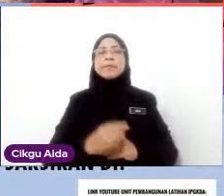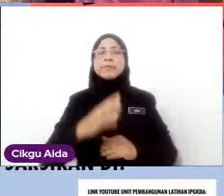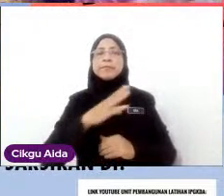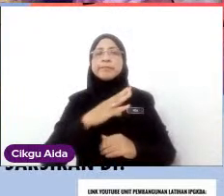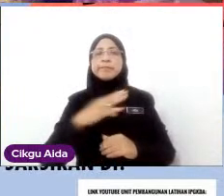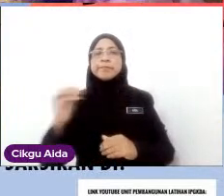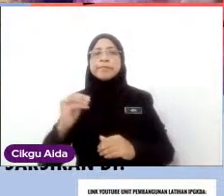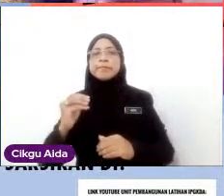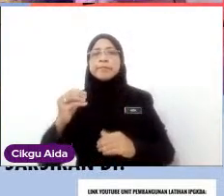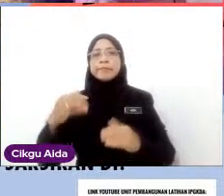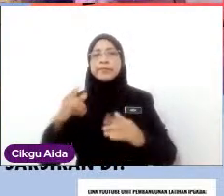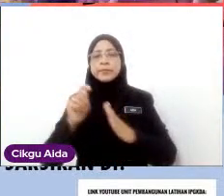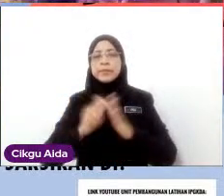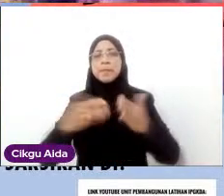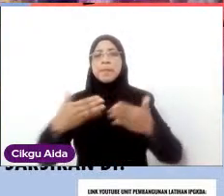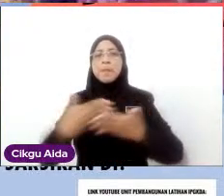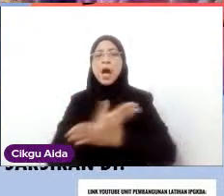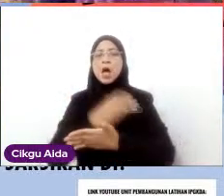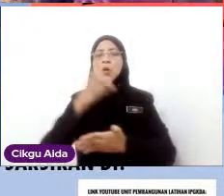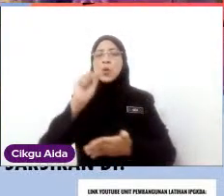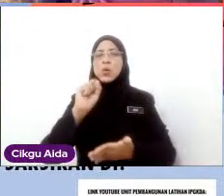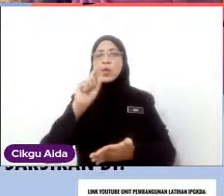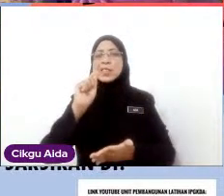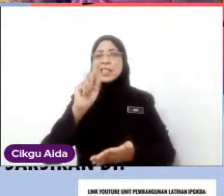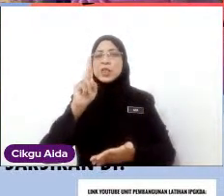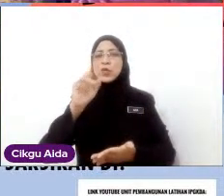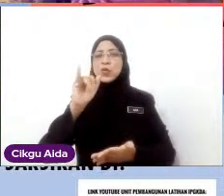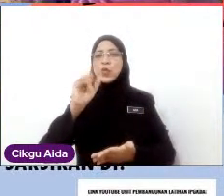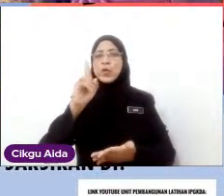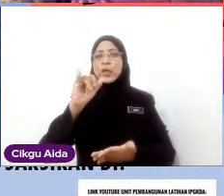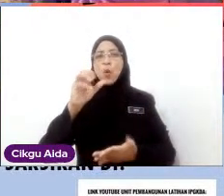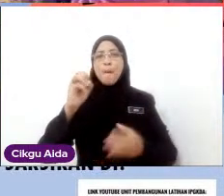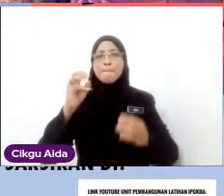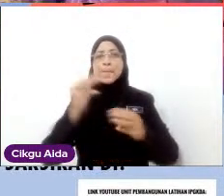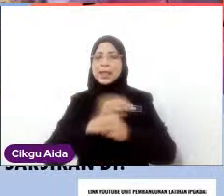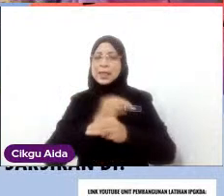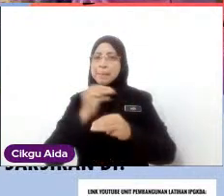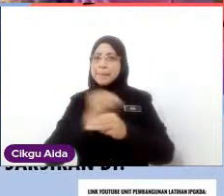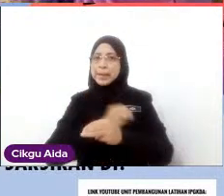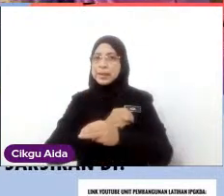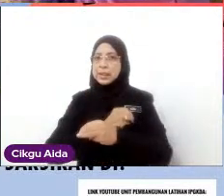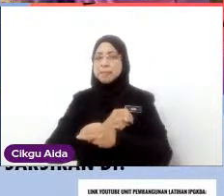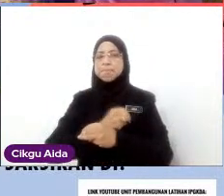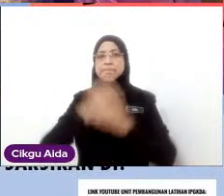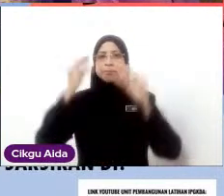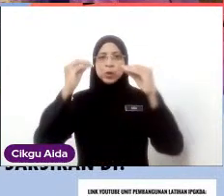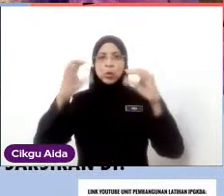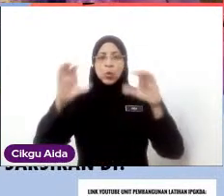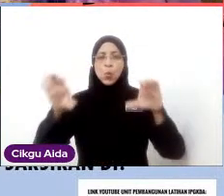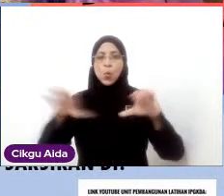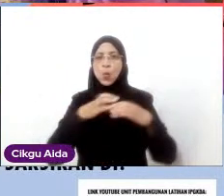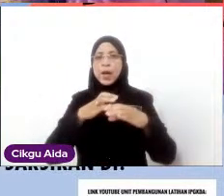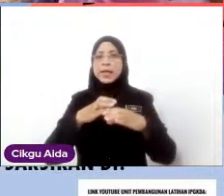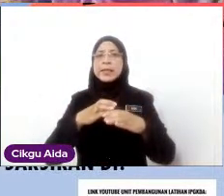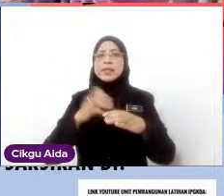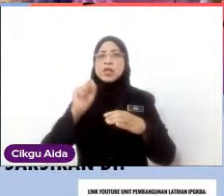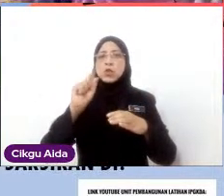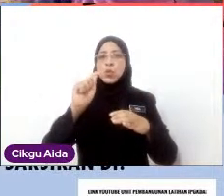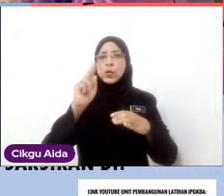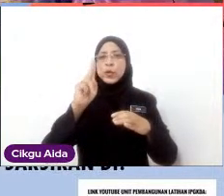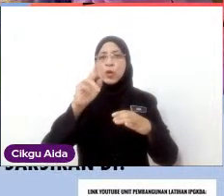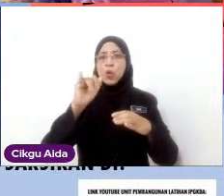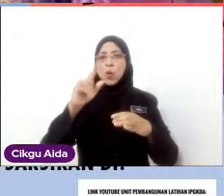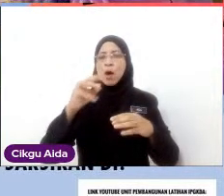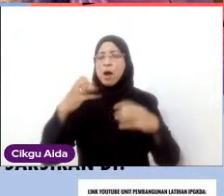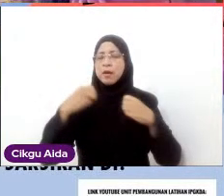Dan yang terbaru studio matematik untuk kita hasilkan lebih banyak lagi video. Jadi inilah